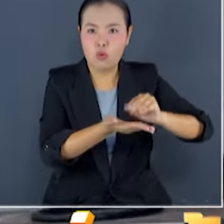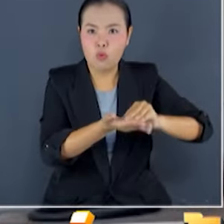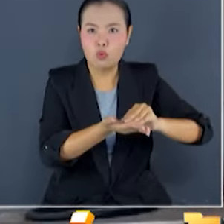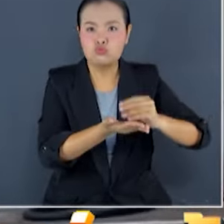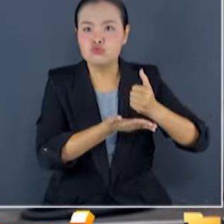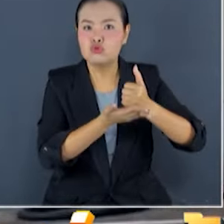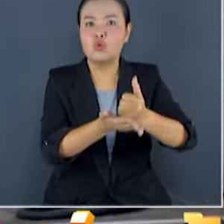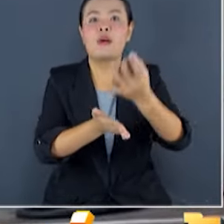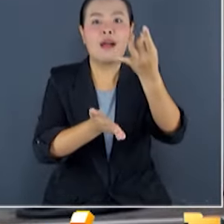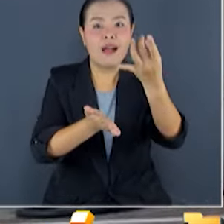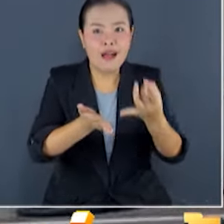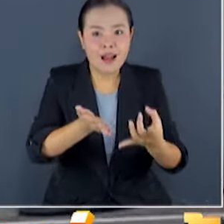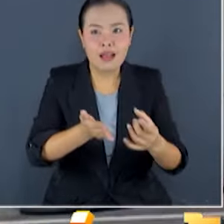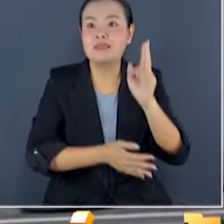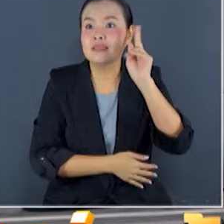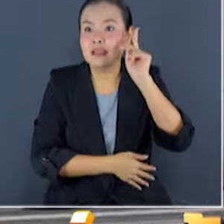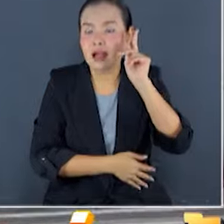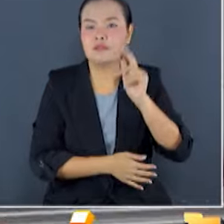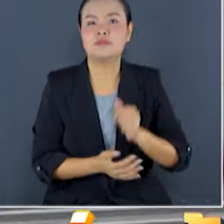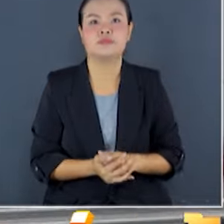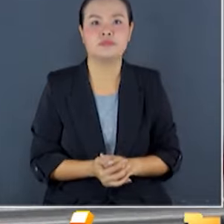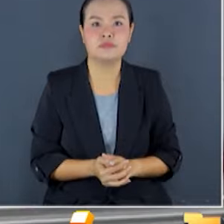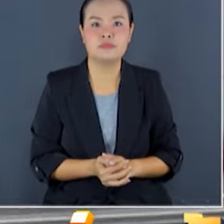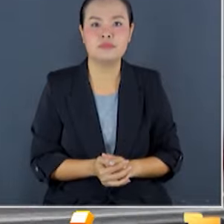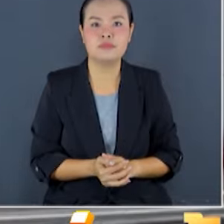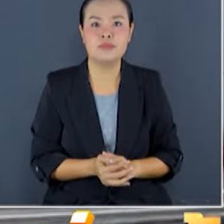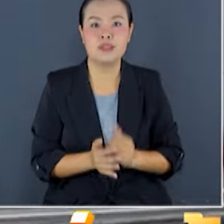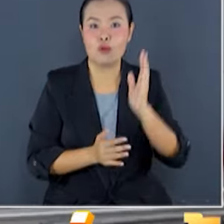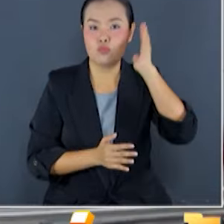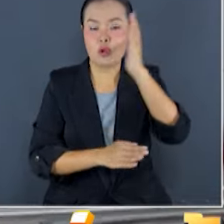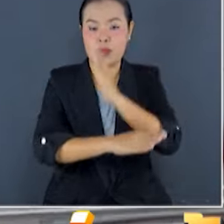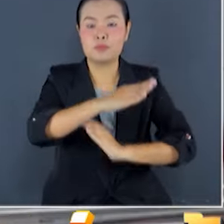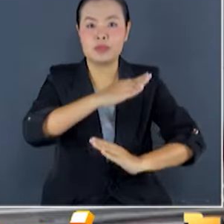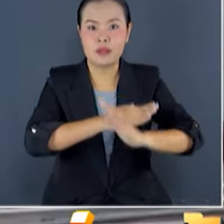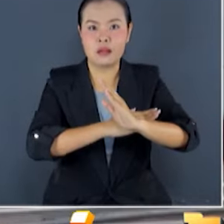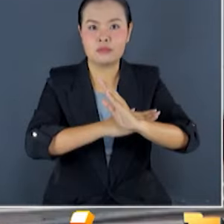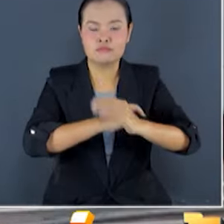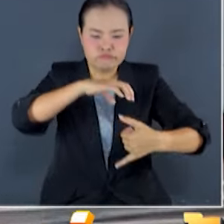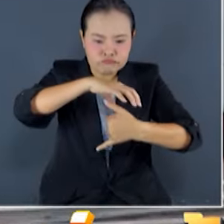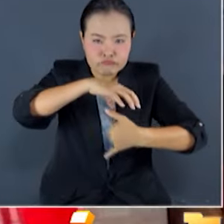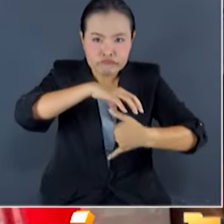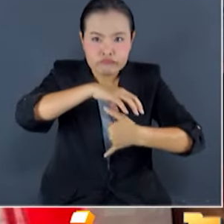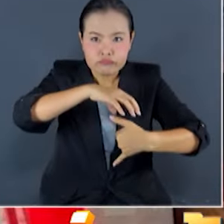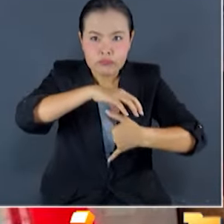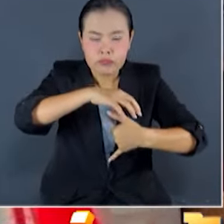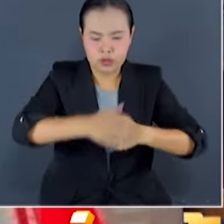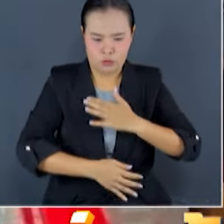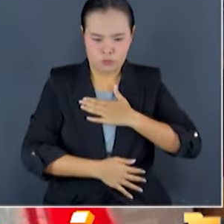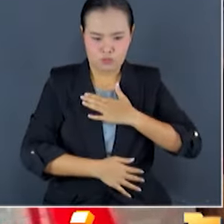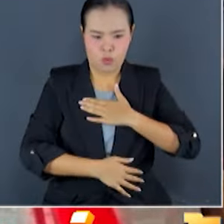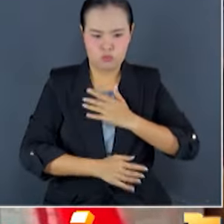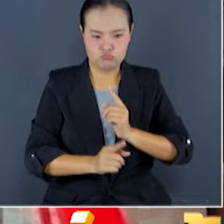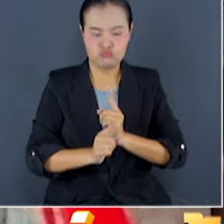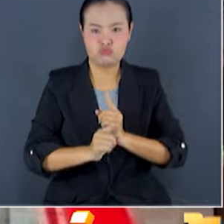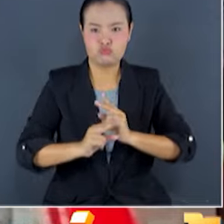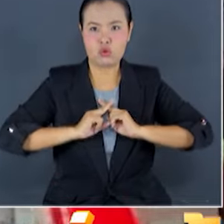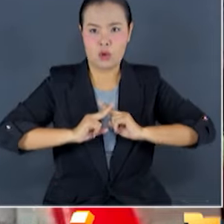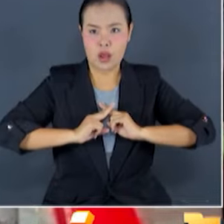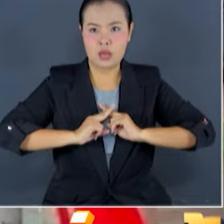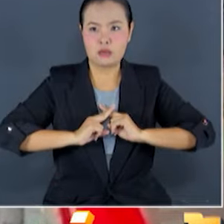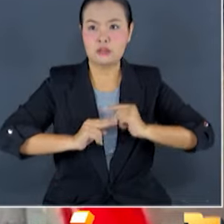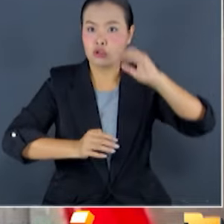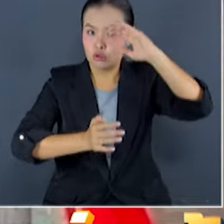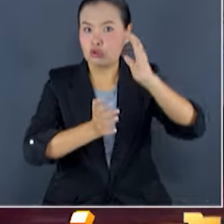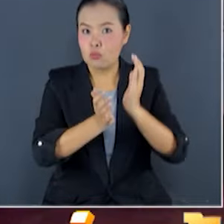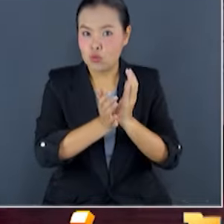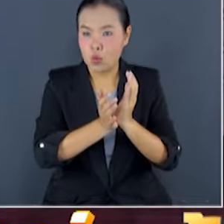ให้ความช่วยเหลือตัวนายมณฑลหรือยังที่เป็นข่าวน่ะปรากฏตัวนายมณฑลไม่เจอใครฮะแล้วบอกว่าผมต้องการความเป็นส่วนตัวมีเพียงตำรว